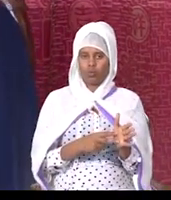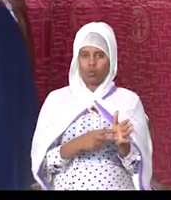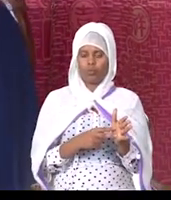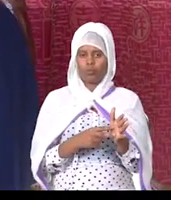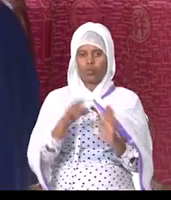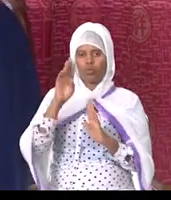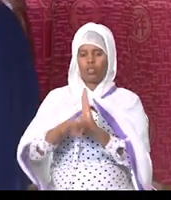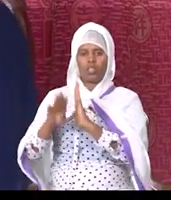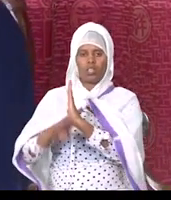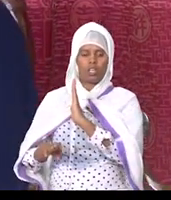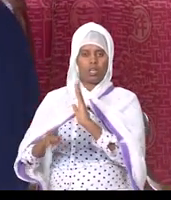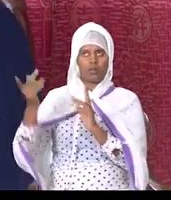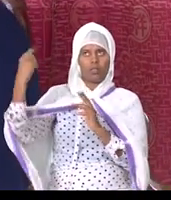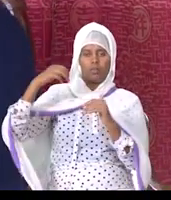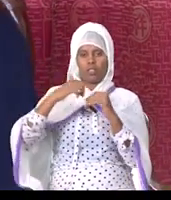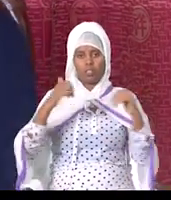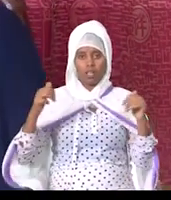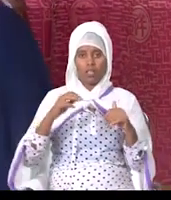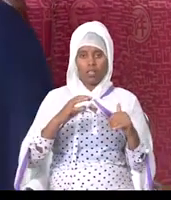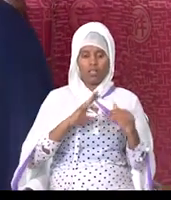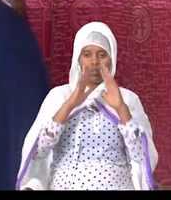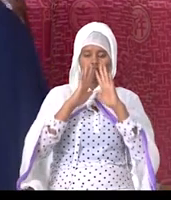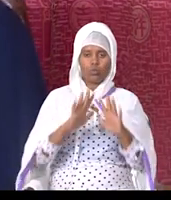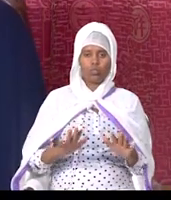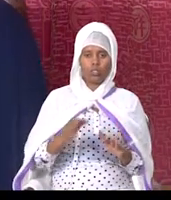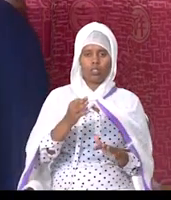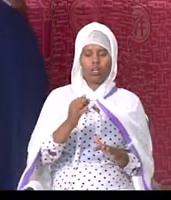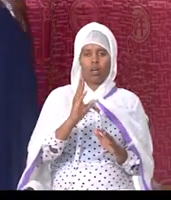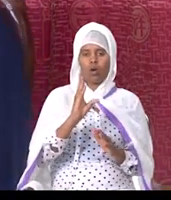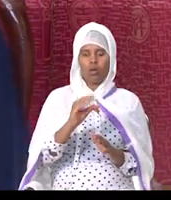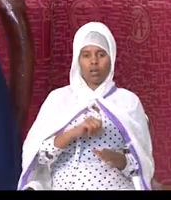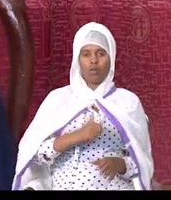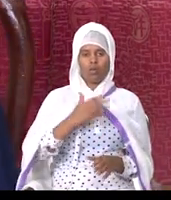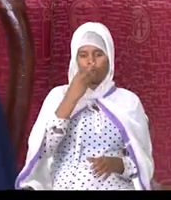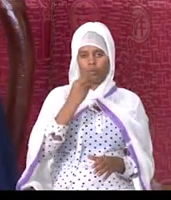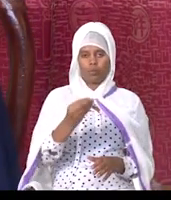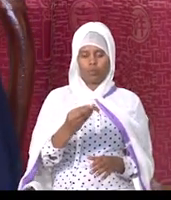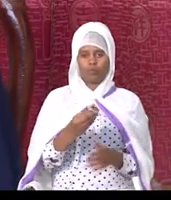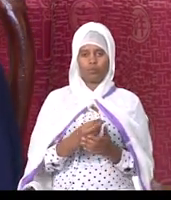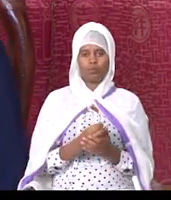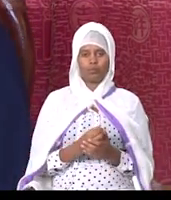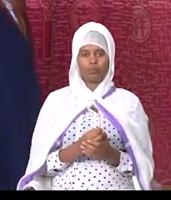ጉዕዞ ጎዲልናሉ ርሕቕናሉ ዘለናሲ ቅዱሳን ሃዋርያት እኳ ንባዕላቶም